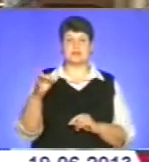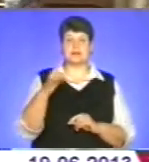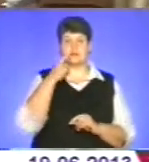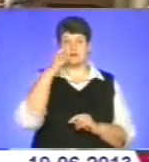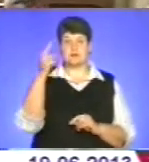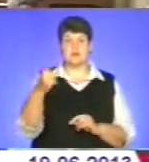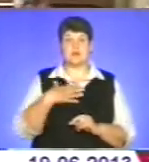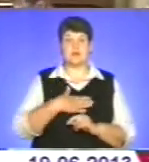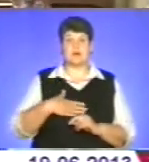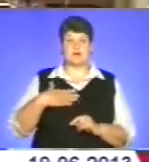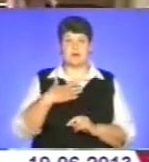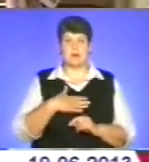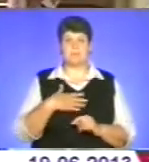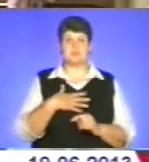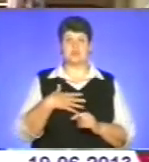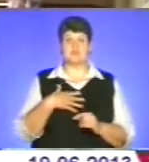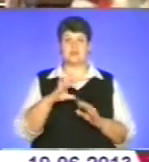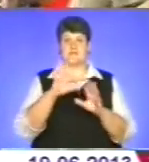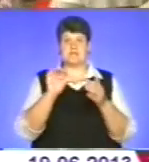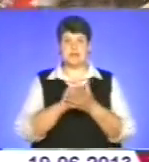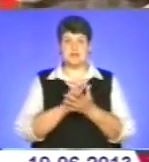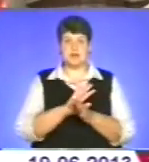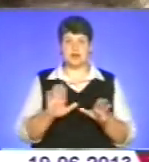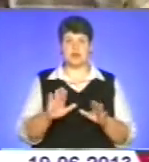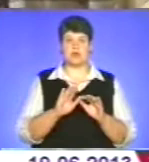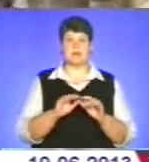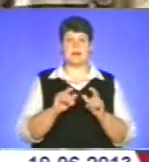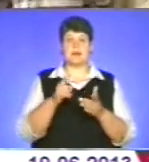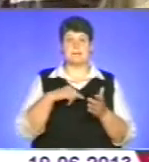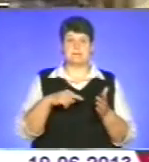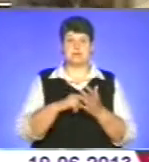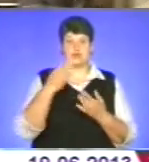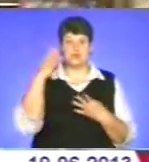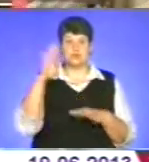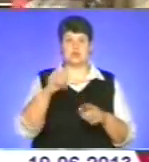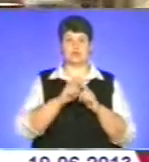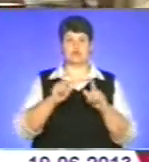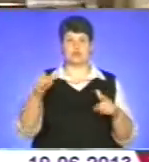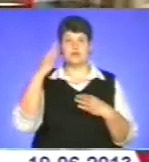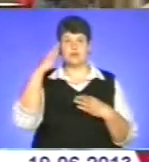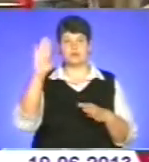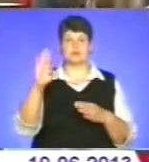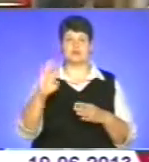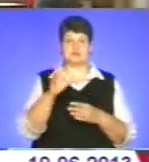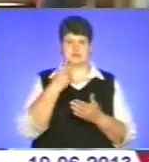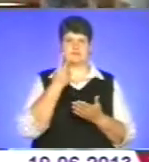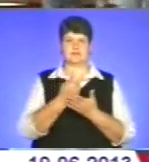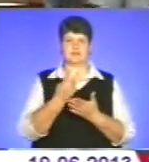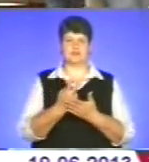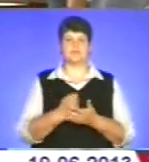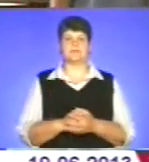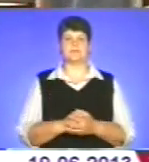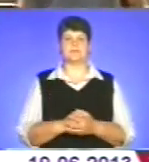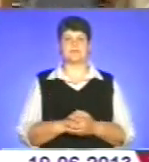вони хвилюються, більше переживають, їм все незнайоме, не тільки школа, а й наше місто. Тому це більш замітно так у них.